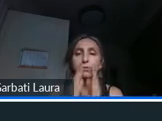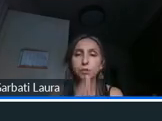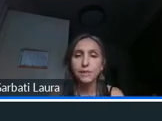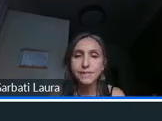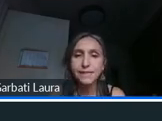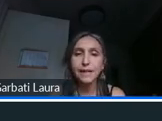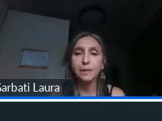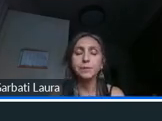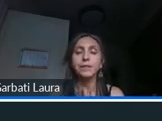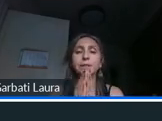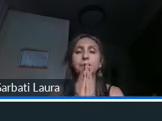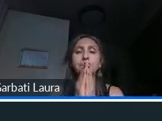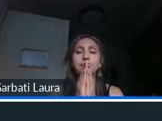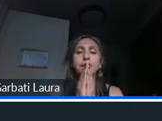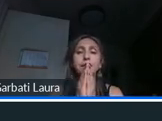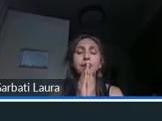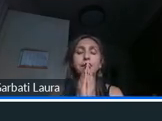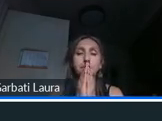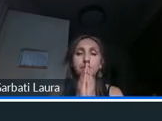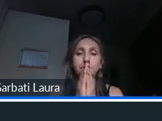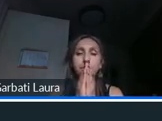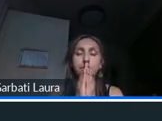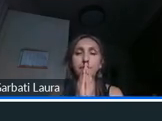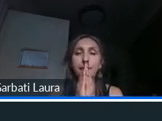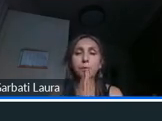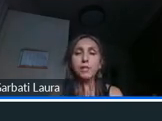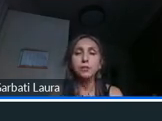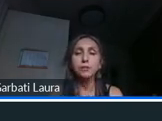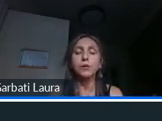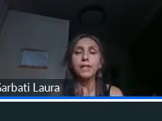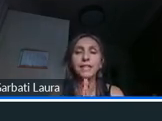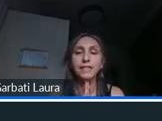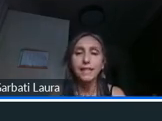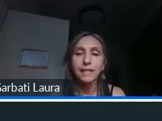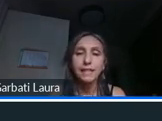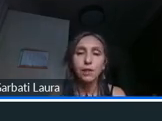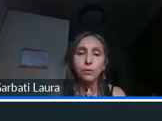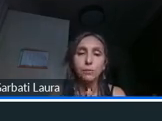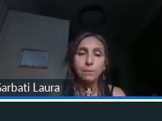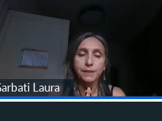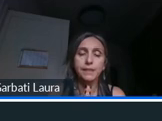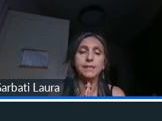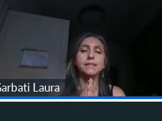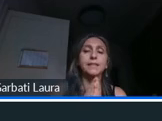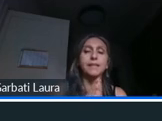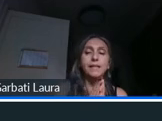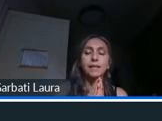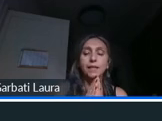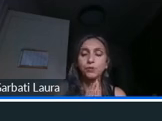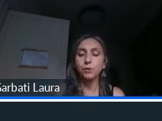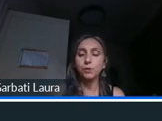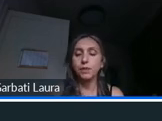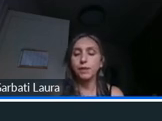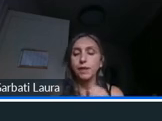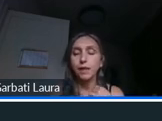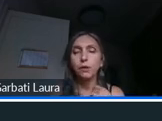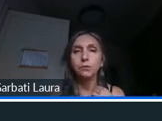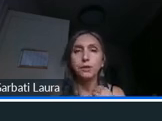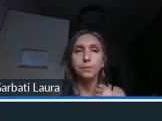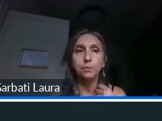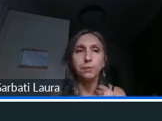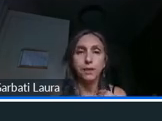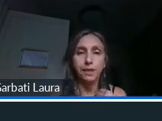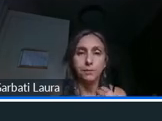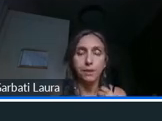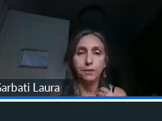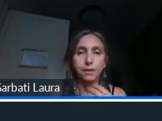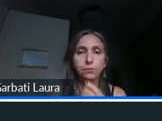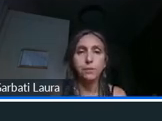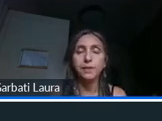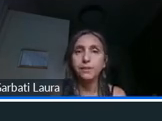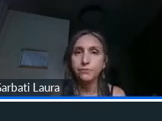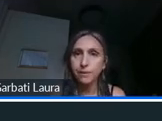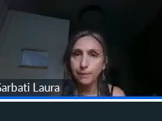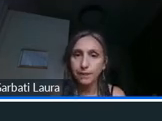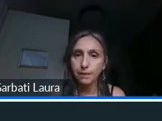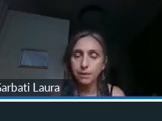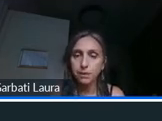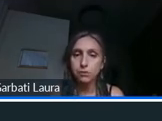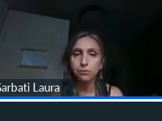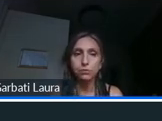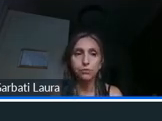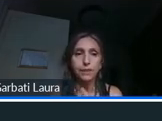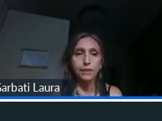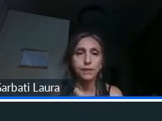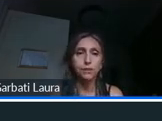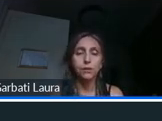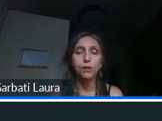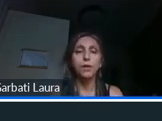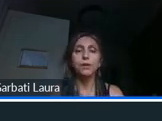semplici, riutilizzabili. E questo richiede competenze tecniche e giuridiche contemporaneamente. Naturalmente